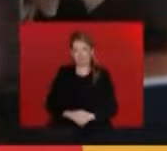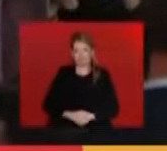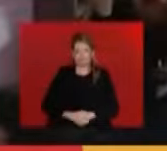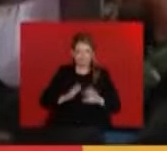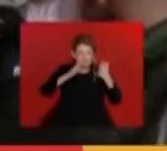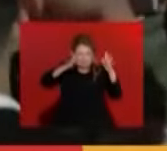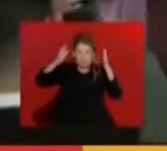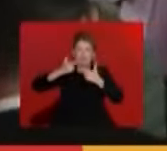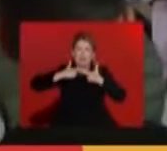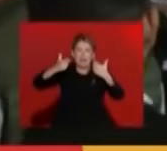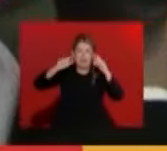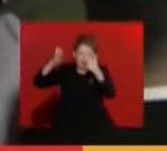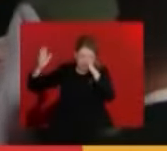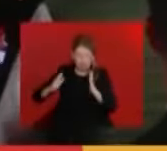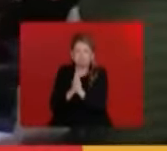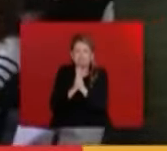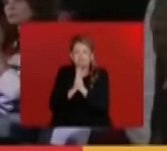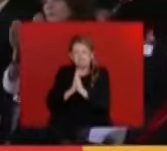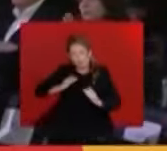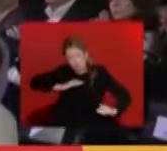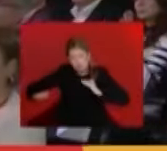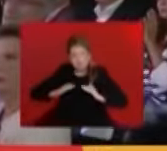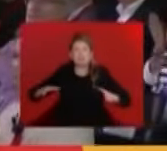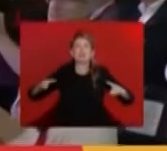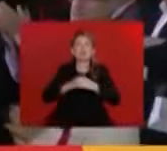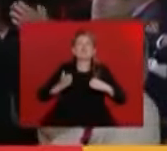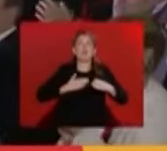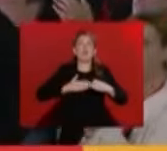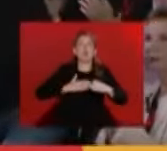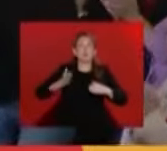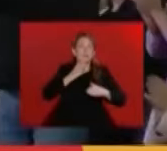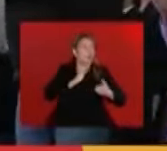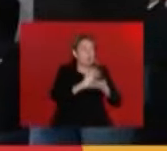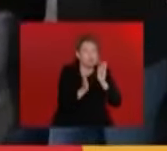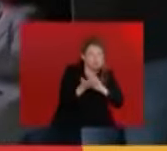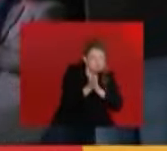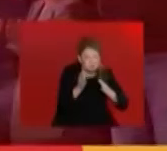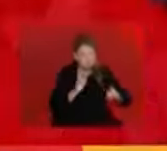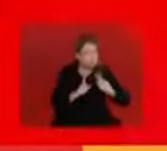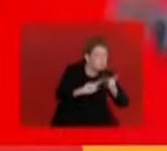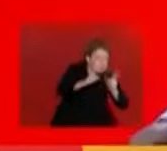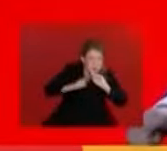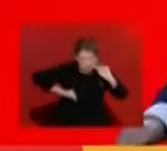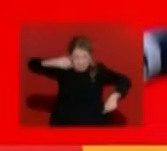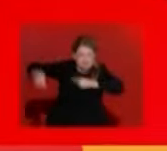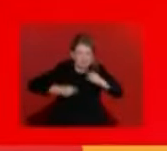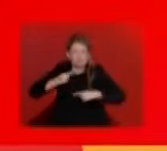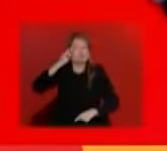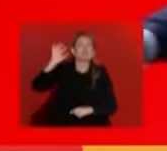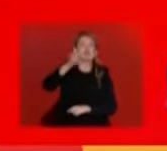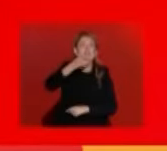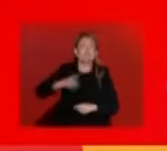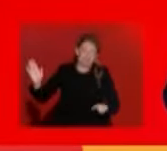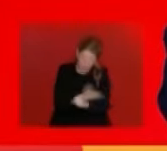αυτό το τοπίο και όχι βέβαια στο τοπίο της αριστεράς. Γιάννη. Ναι, νομίζω καταρχάς ότι δεν είναι.